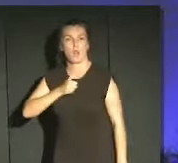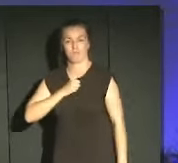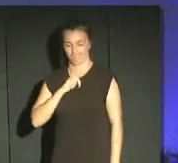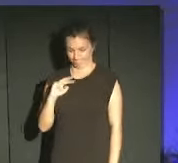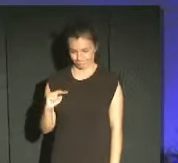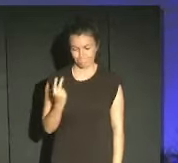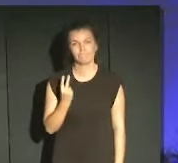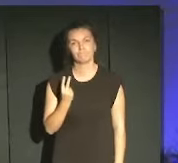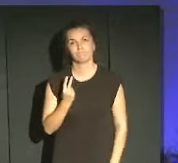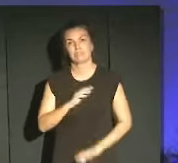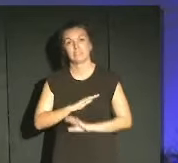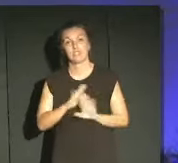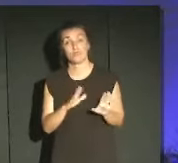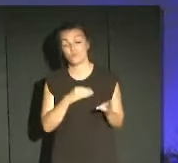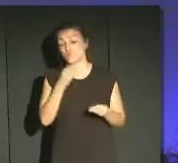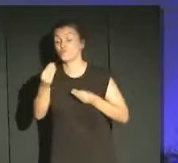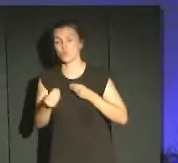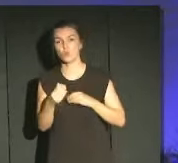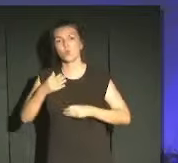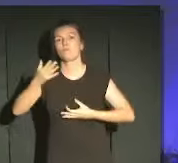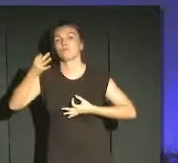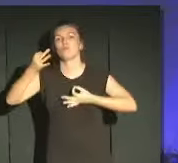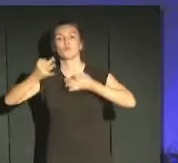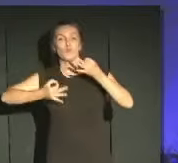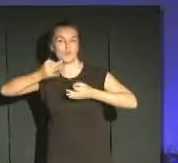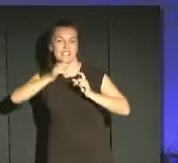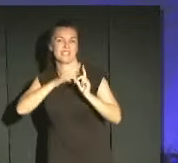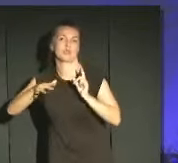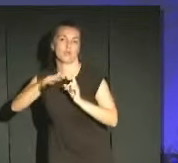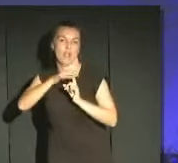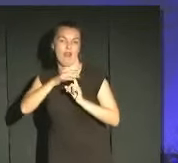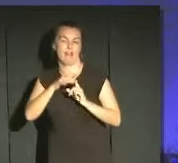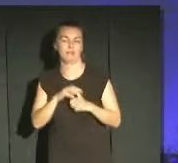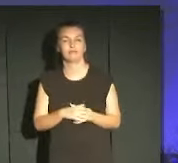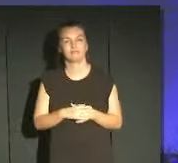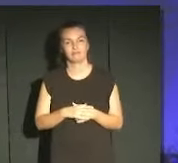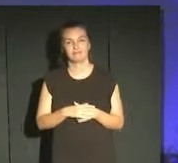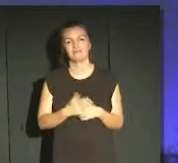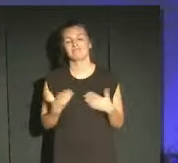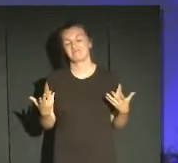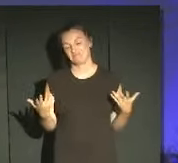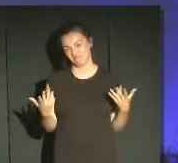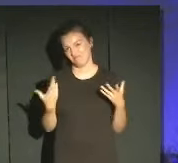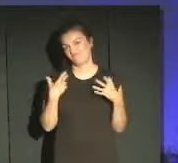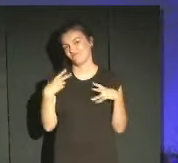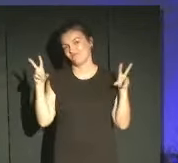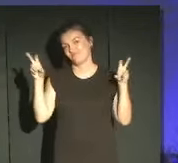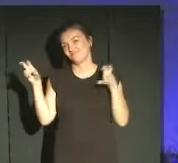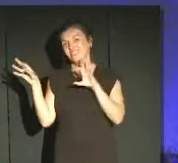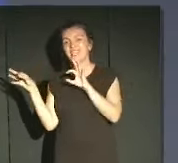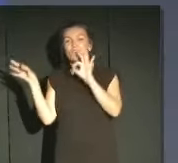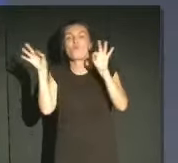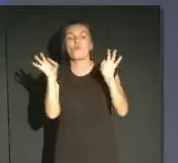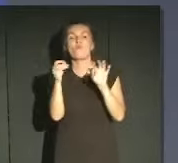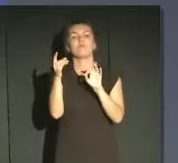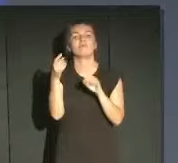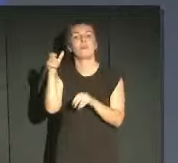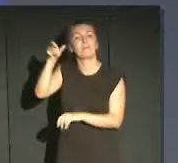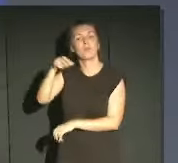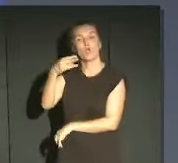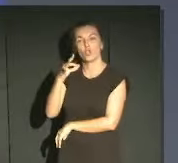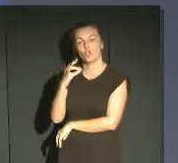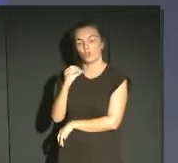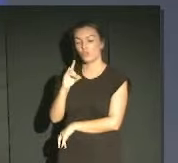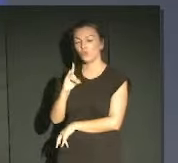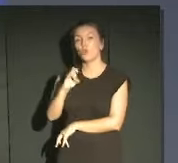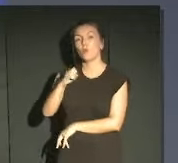l'égoïsme économique ou une justice sociale alors je vais finir par une citation que j'apprécie particulièrement de Thomas Sankara qui